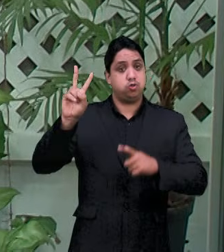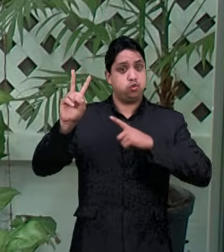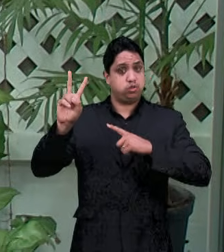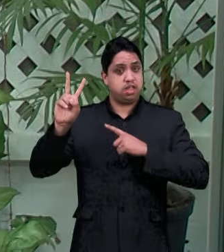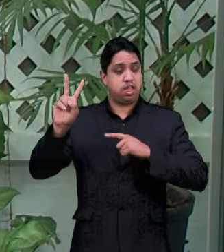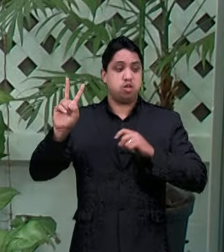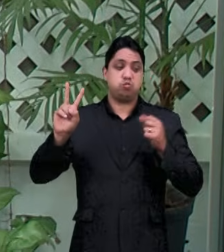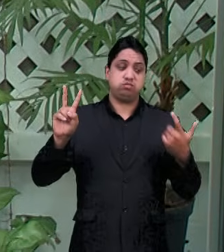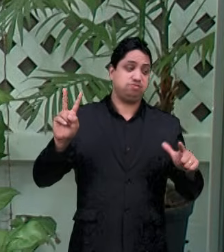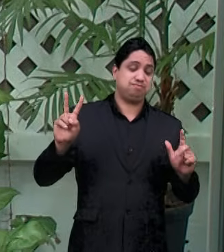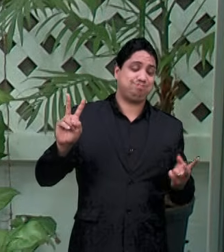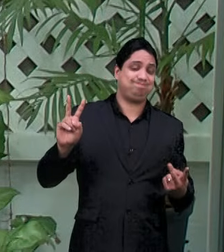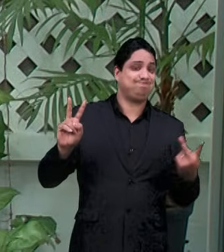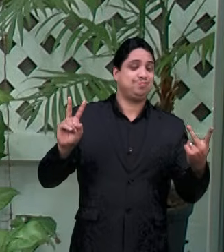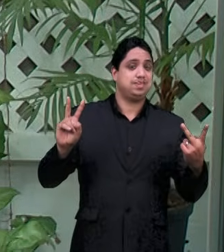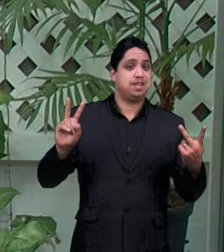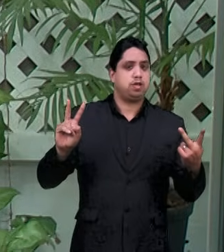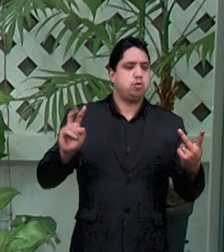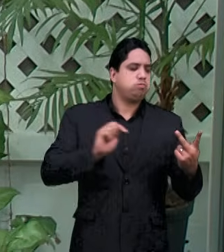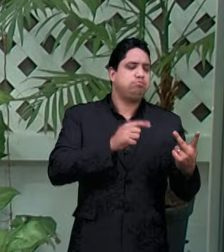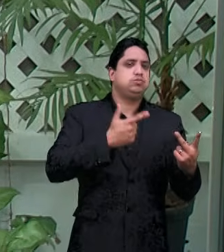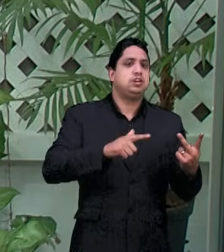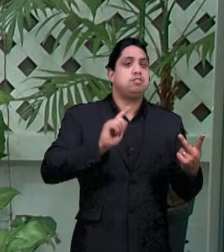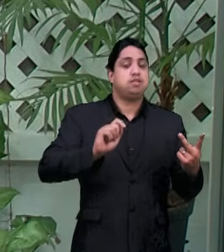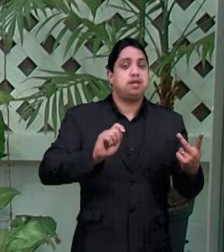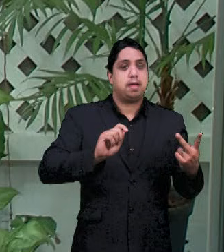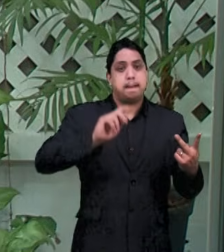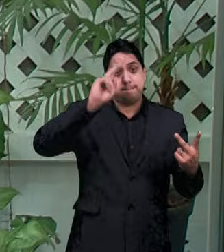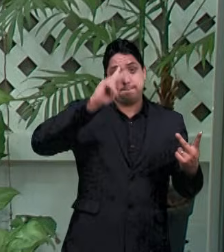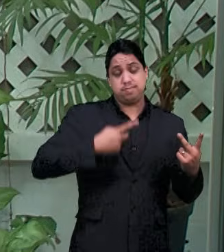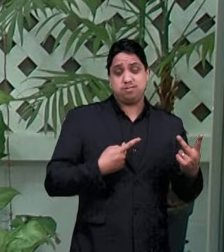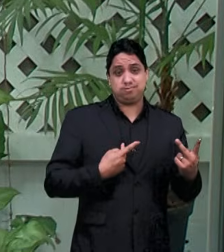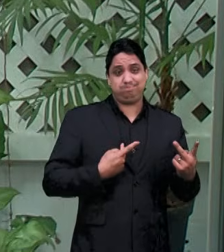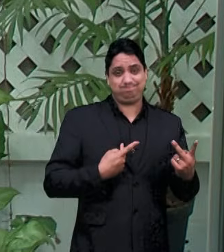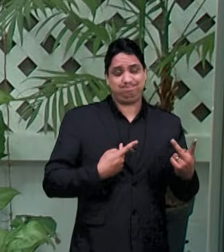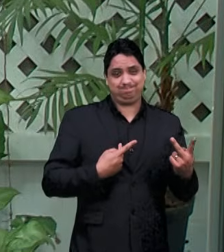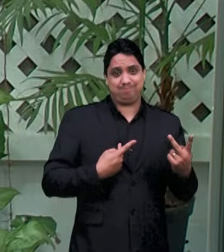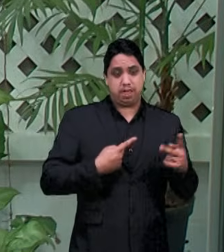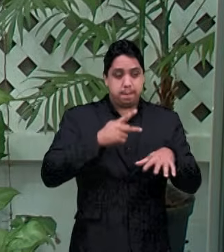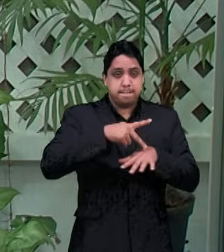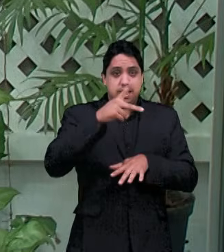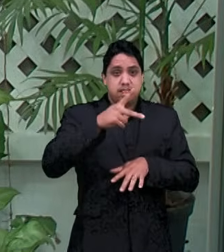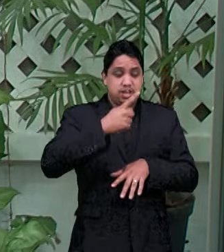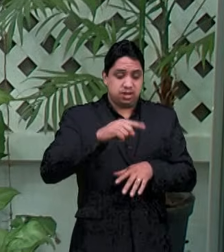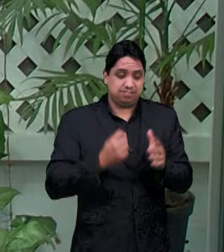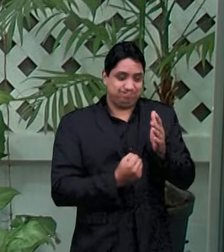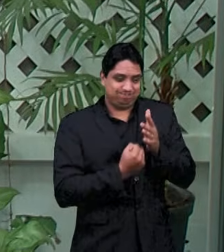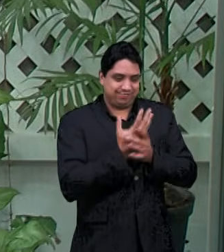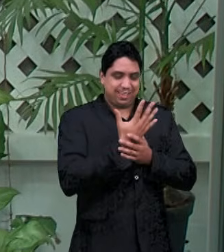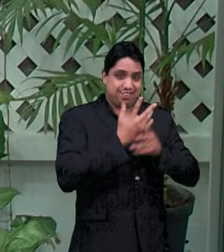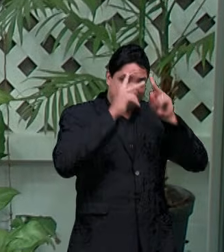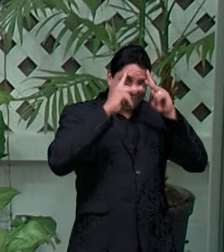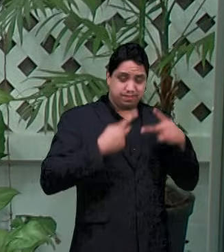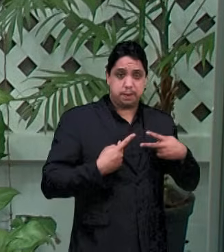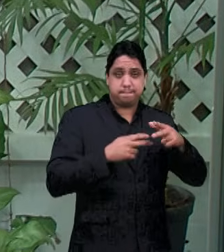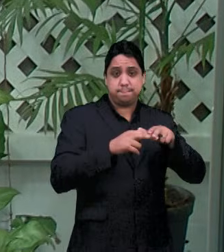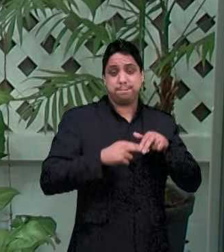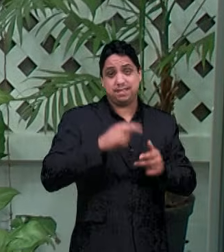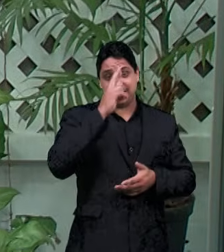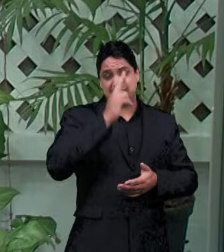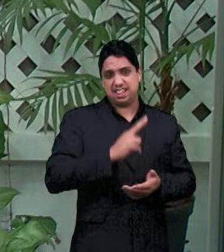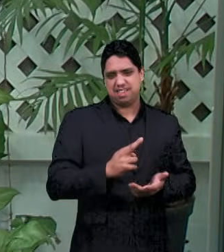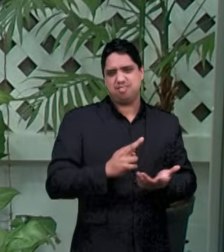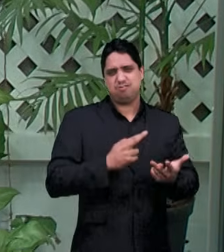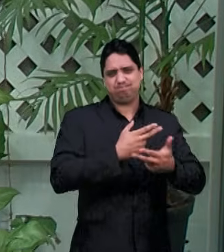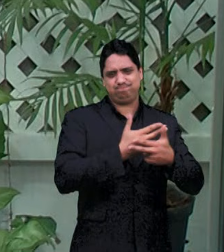valeur, c'est la perle que l'homme fabrique. Pourquoi? Parce que la perle,